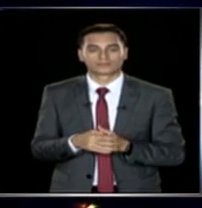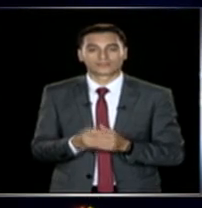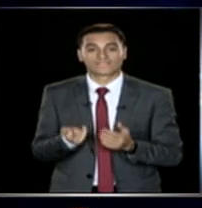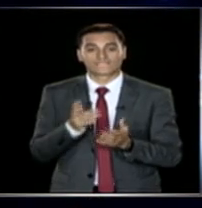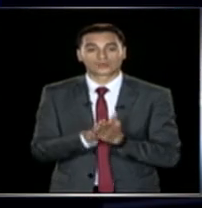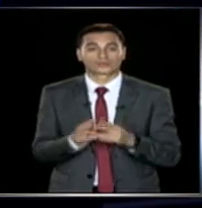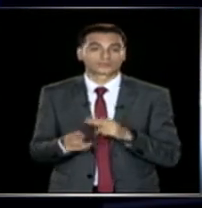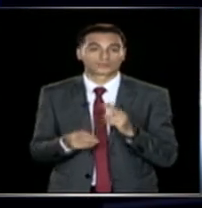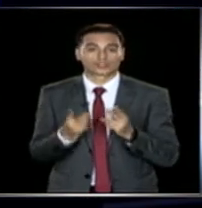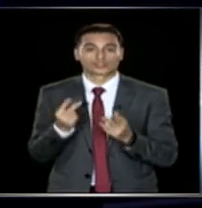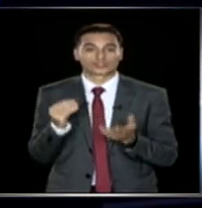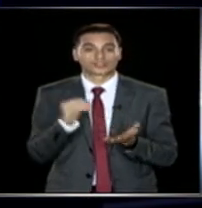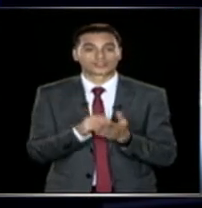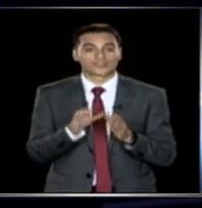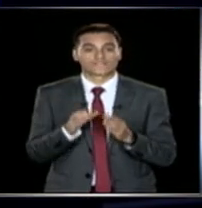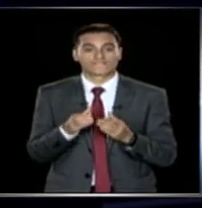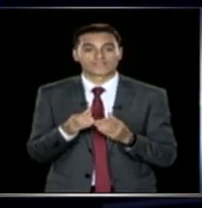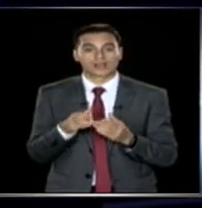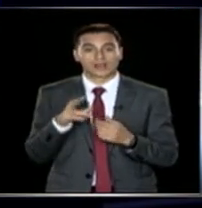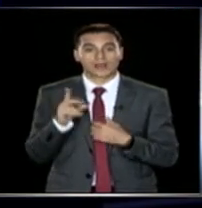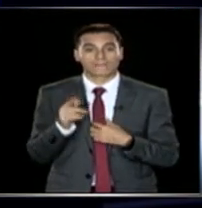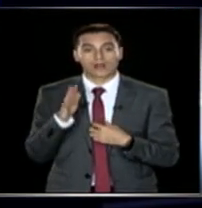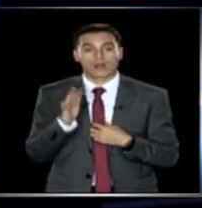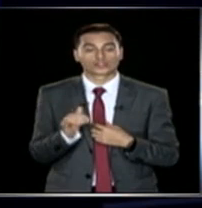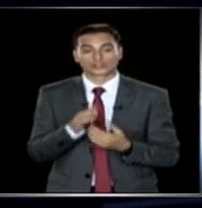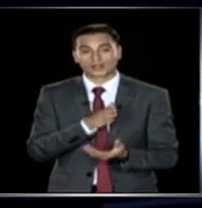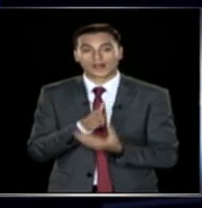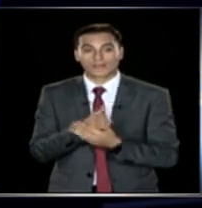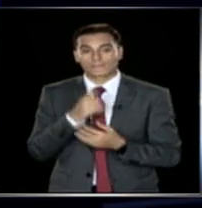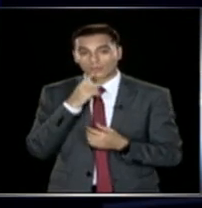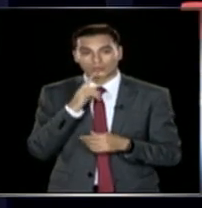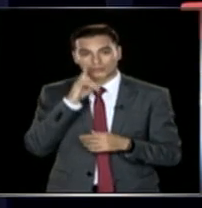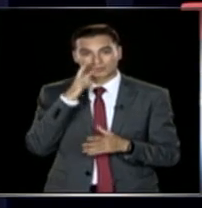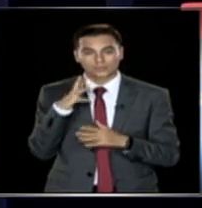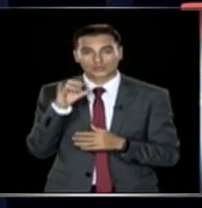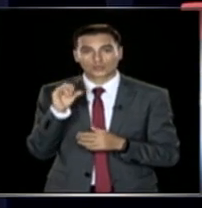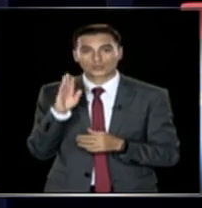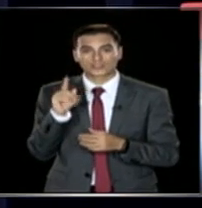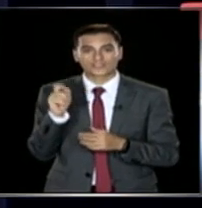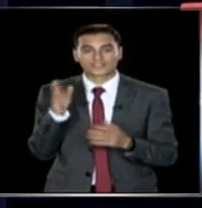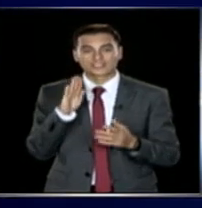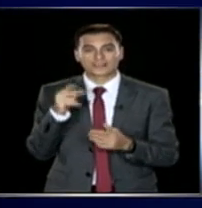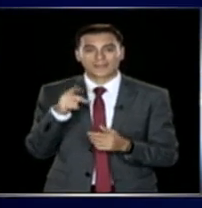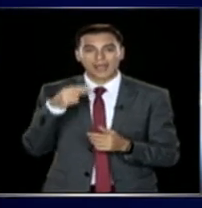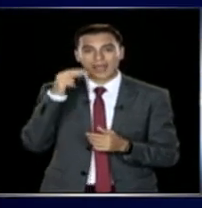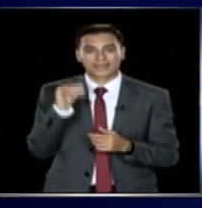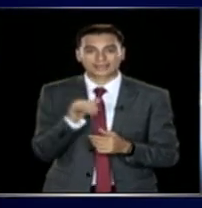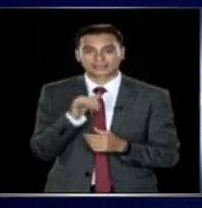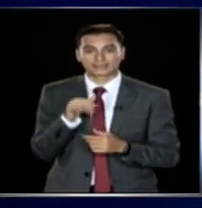فرصة 20 نقطة الإبراشي، إجابتك. أنا بخمن وبقول يوسف السباعي. يوسف